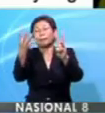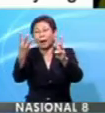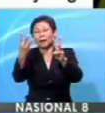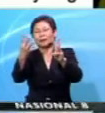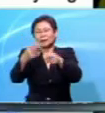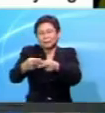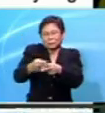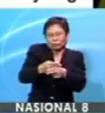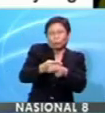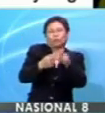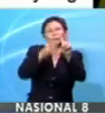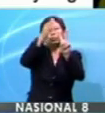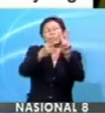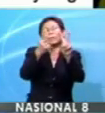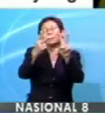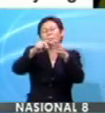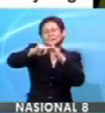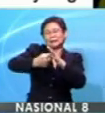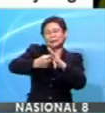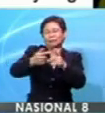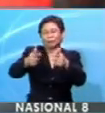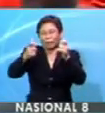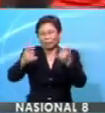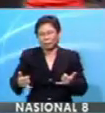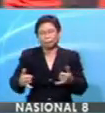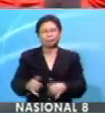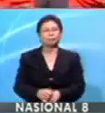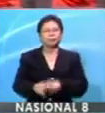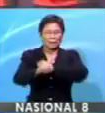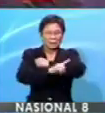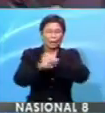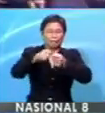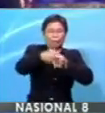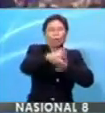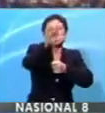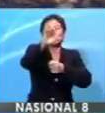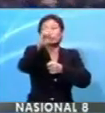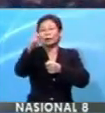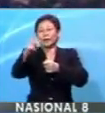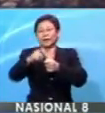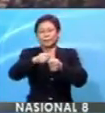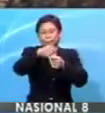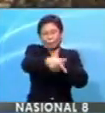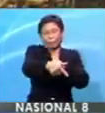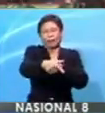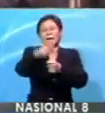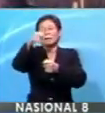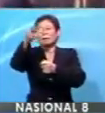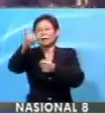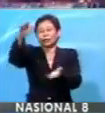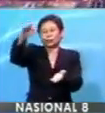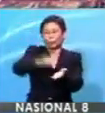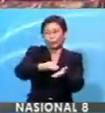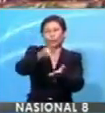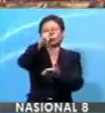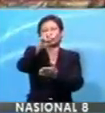disingkatkan ke 2 April yang berkuatkuasa setta denda berjumlah R50 r000 yang dikenakan terhadap Gary dikurangkan